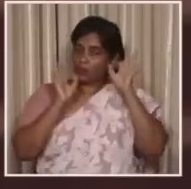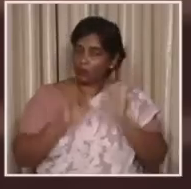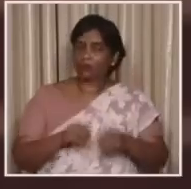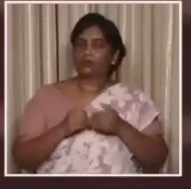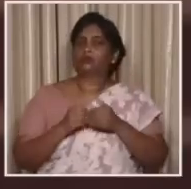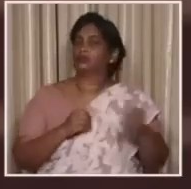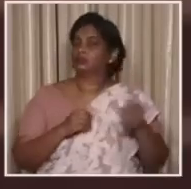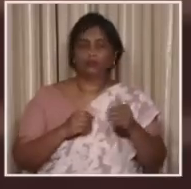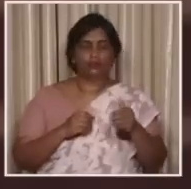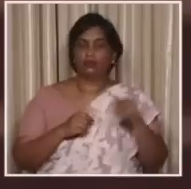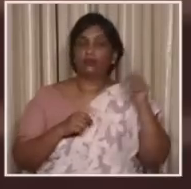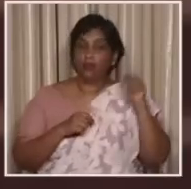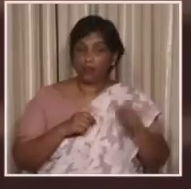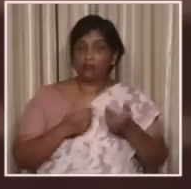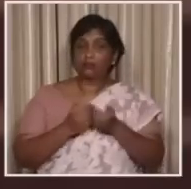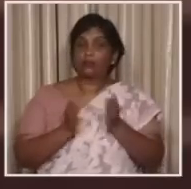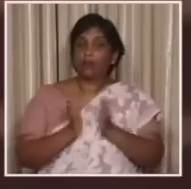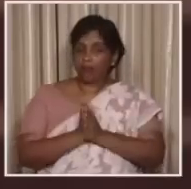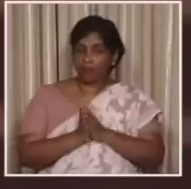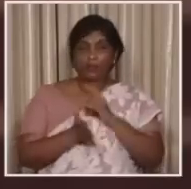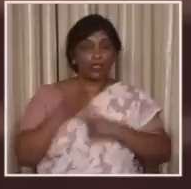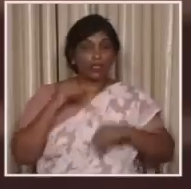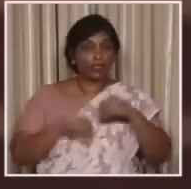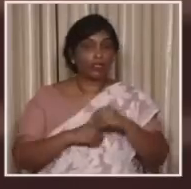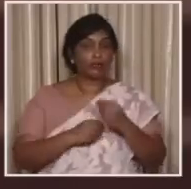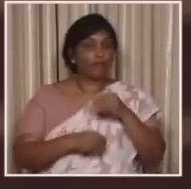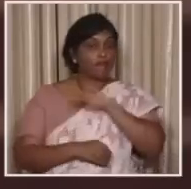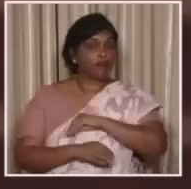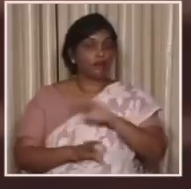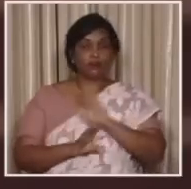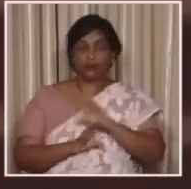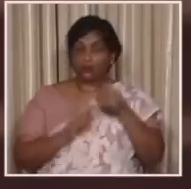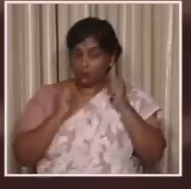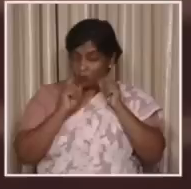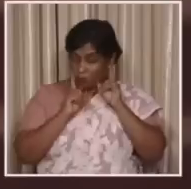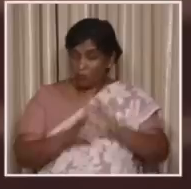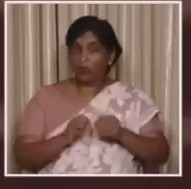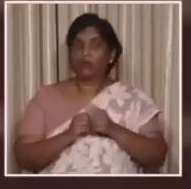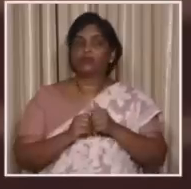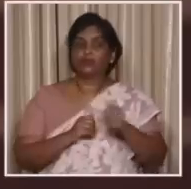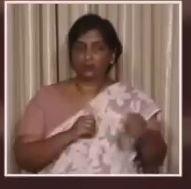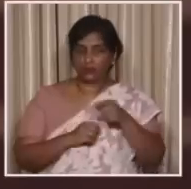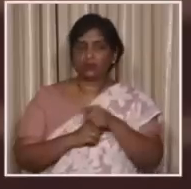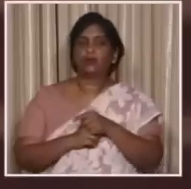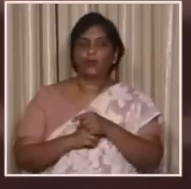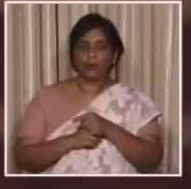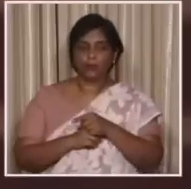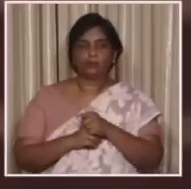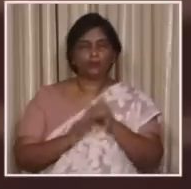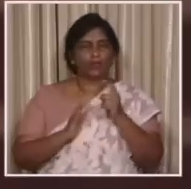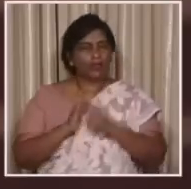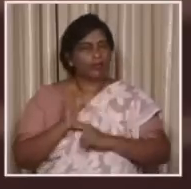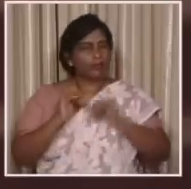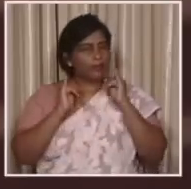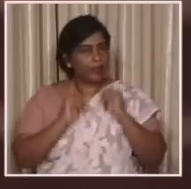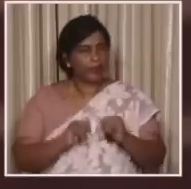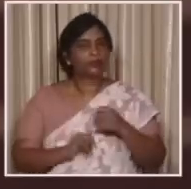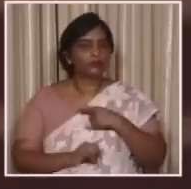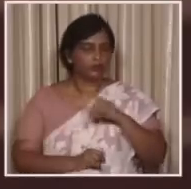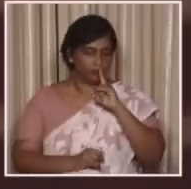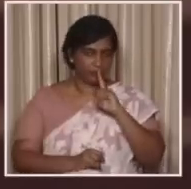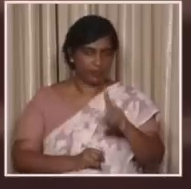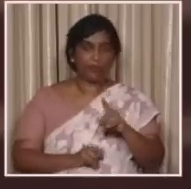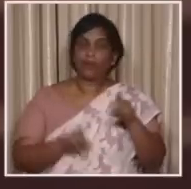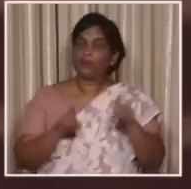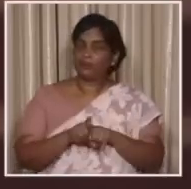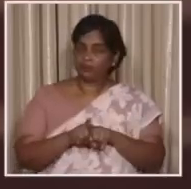එපා. මේක තමන්ගේ දේශපාලන වාසියක් කරගන්න එපා. එහෙම කරනවා නම් එහෙම කතා කරන හයත් මහා කුහකයෝ කියලා අපිට කියන්න වෙන්නේ.